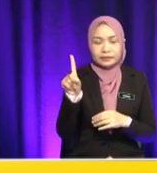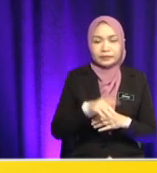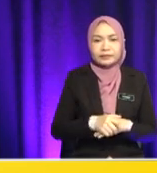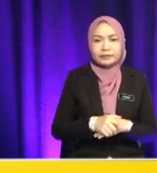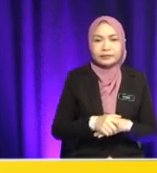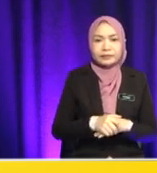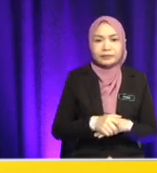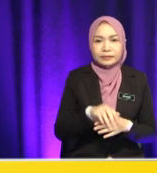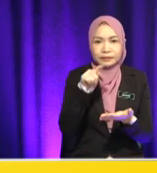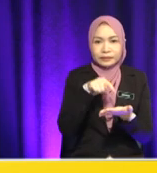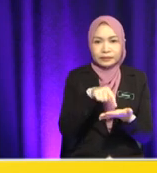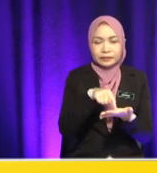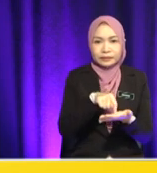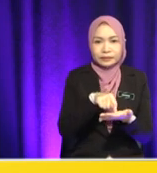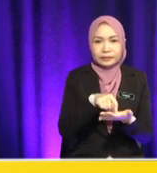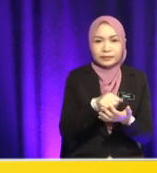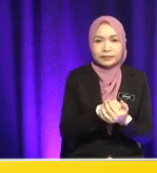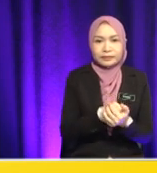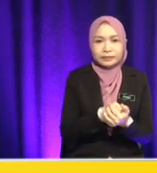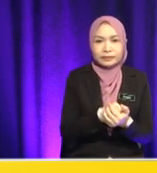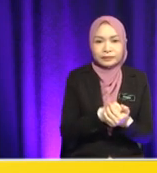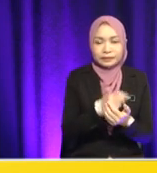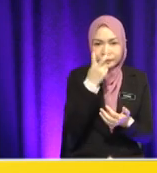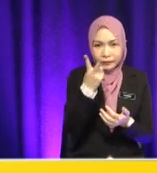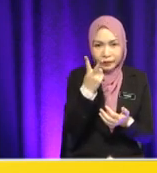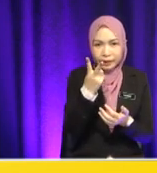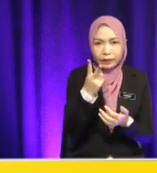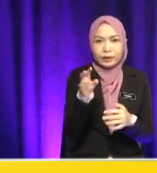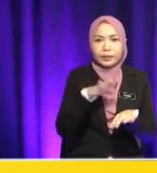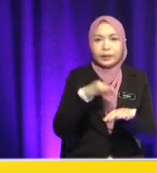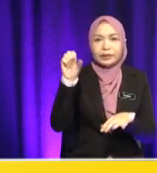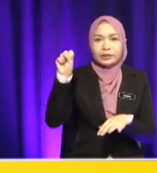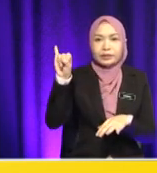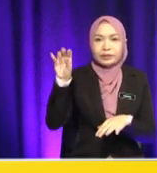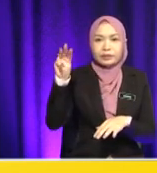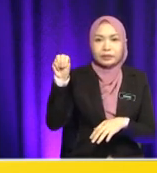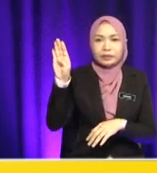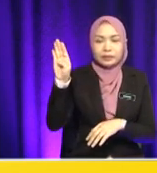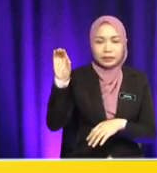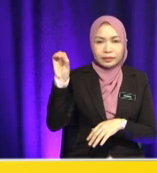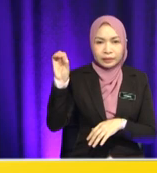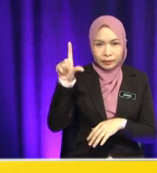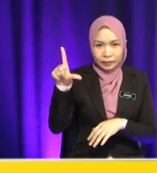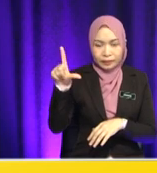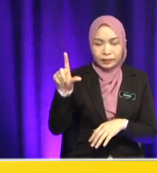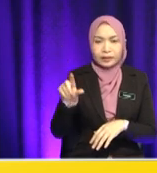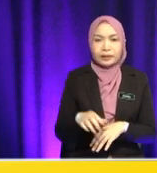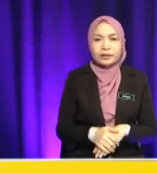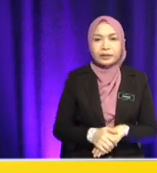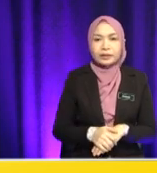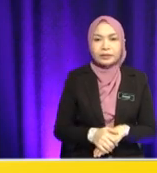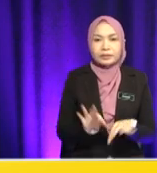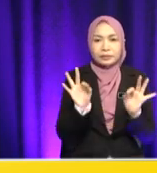negatif 4 berhati-hati dengan simbol lah oke dan selesaikan kalau takut salah kita guna lah otaknya